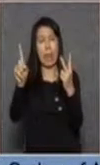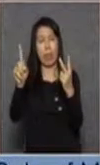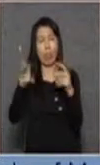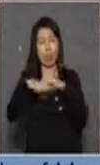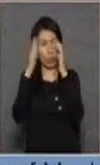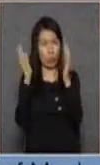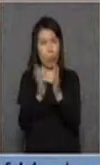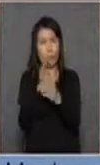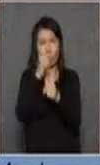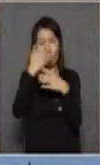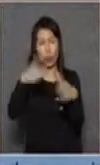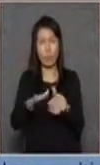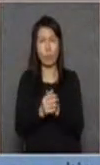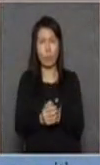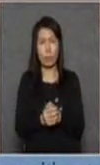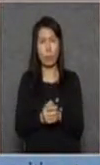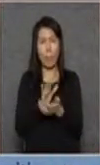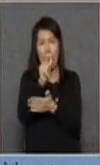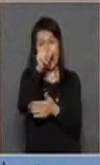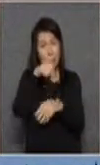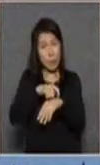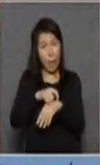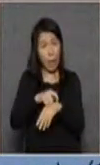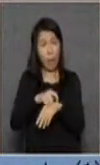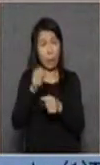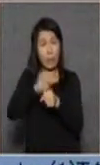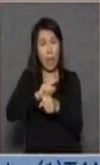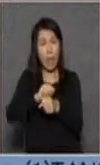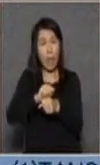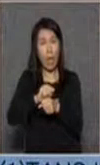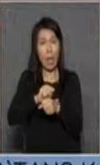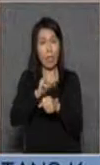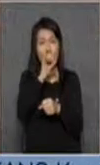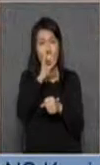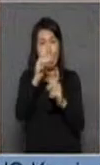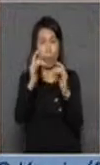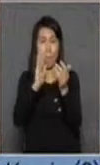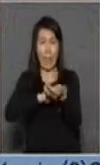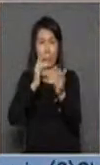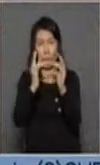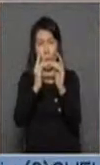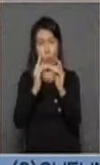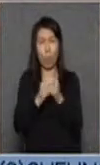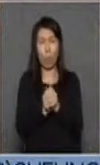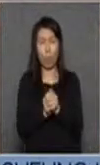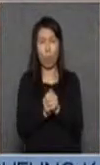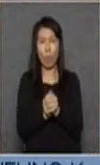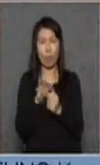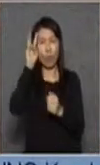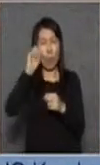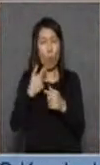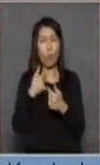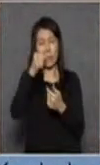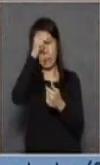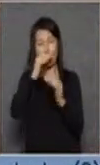体完工，用8年的时间增加300张病床。相关老医院和灵实医